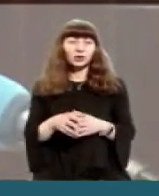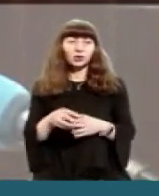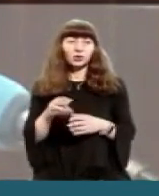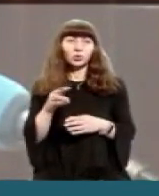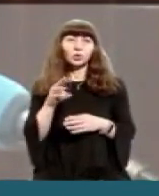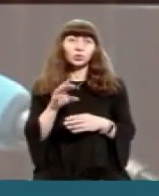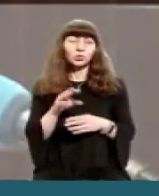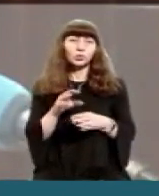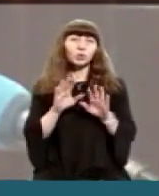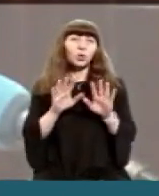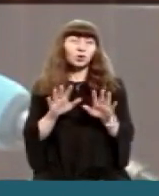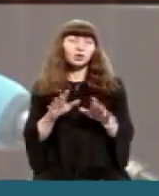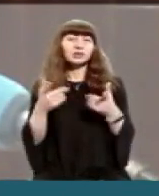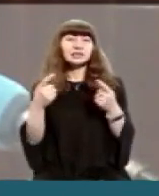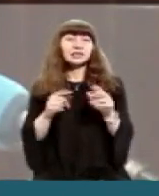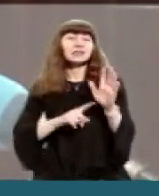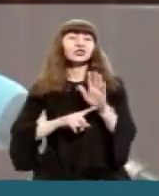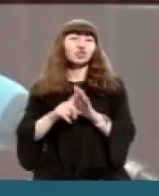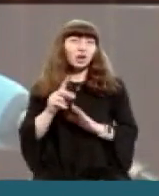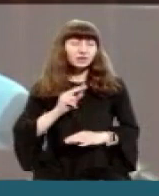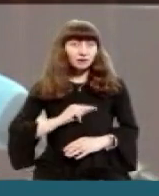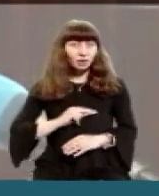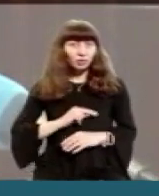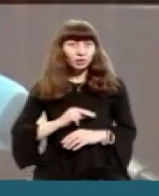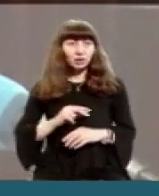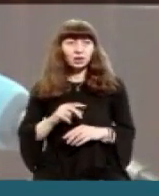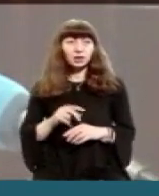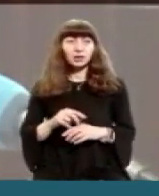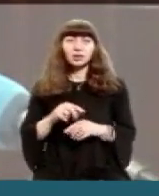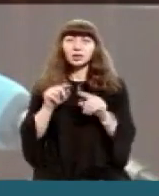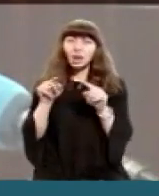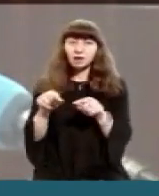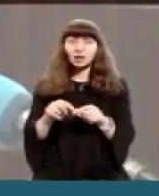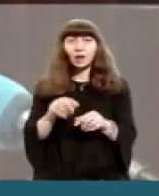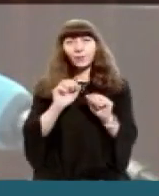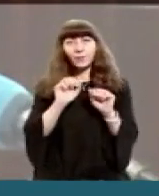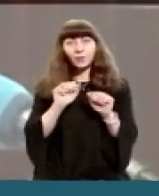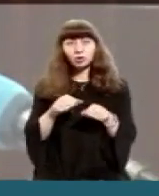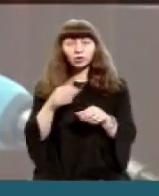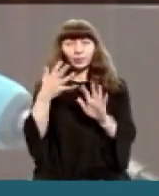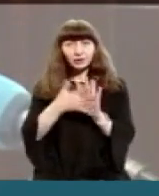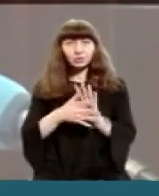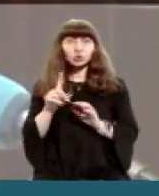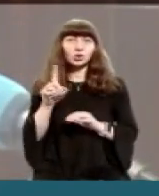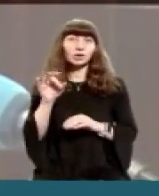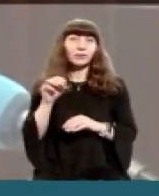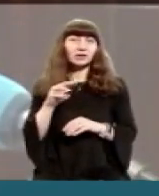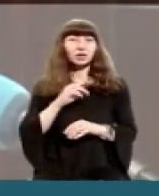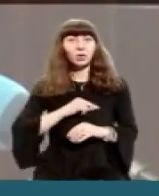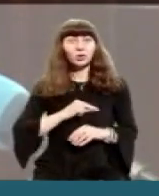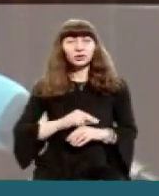реализованным проектам, вот где уже началась работа, вот тогда мы понимаем, что акимат района